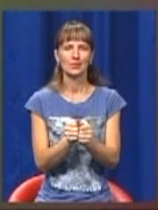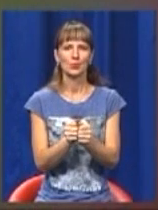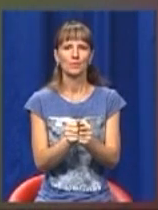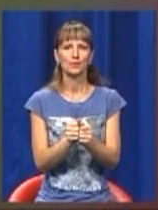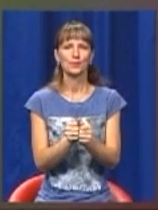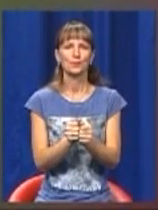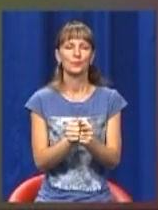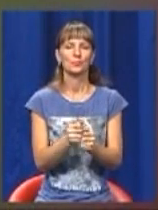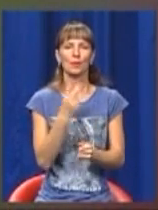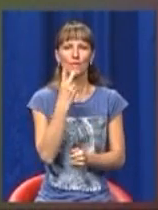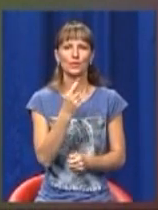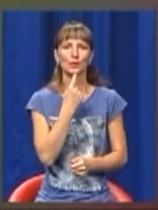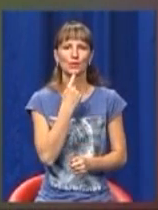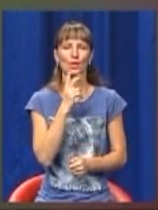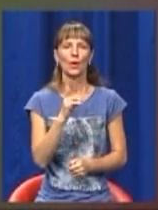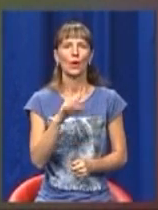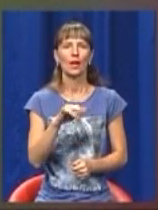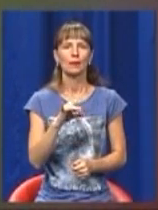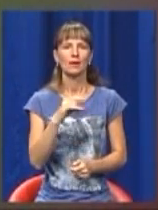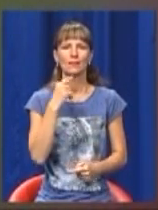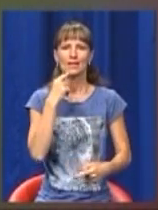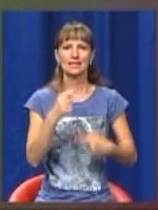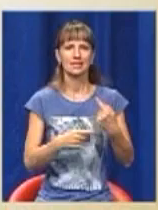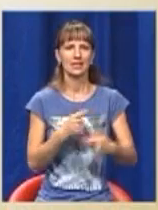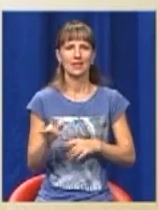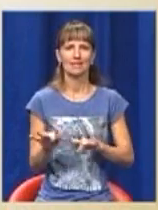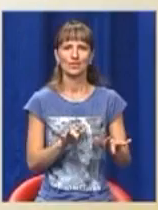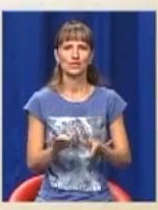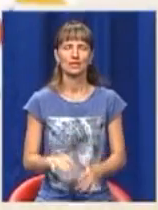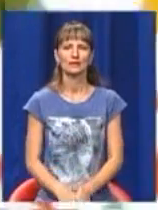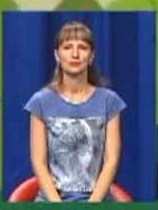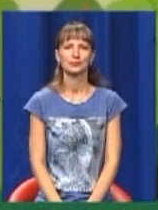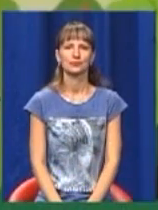на гілці дуже важко. Колібрі постійно в русі.